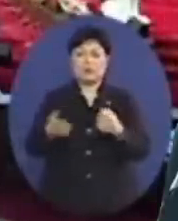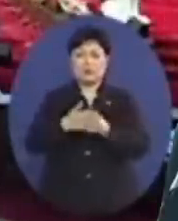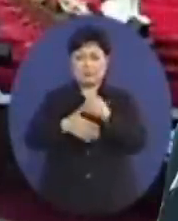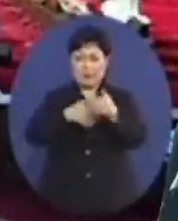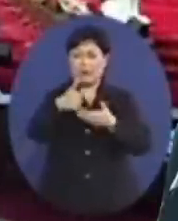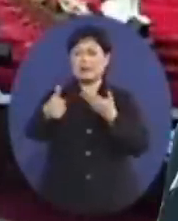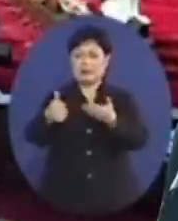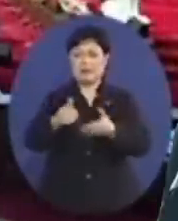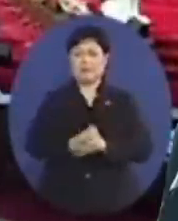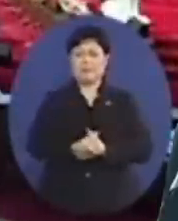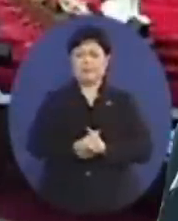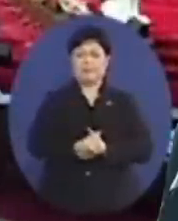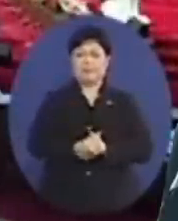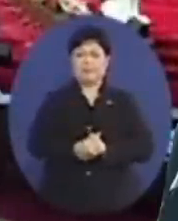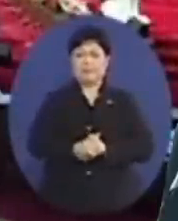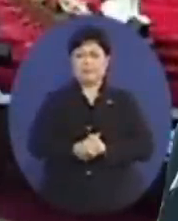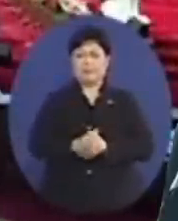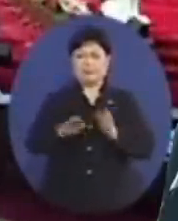하나님께서